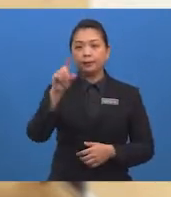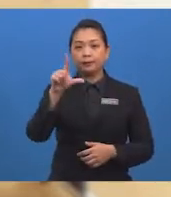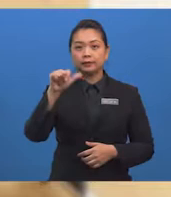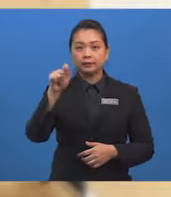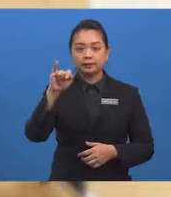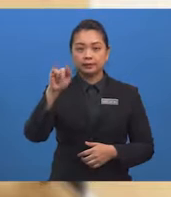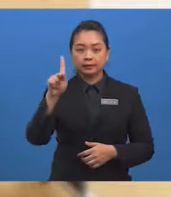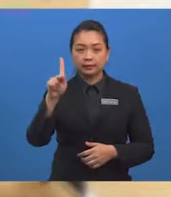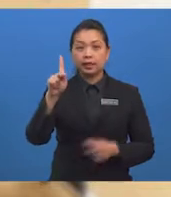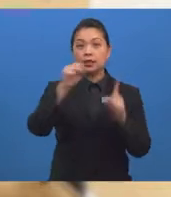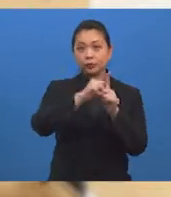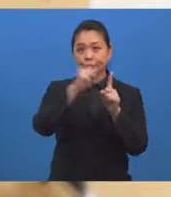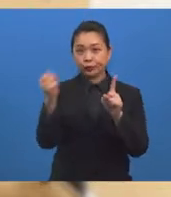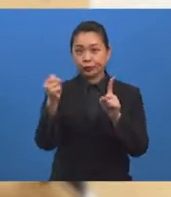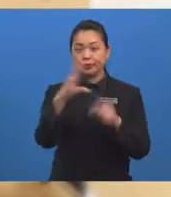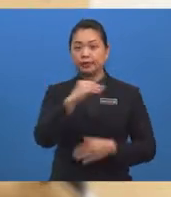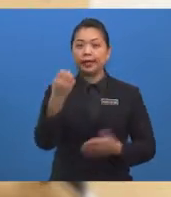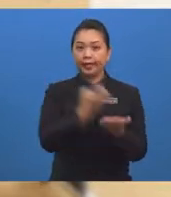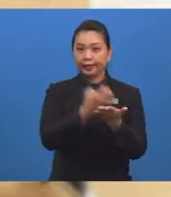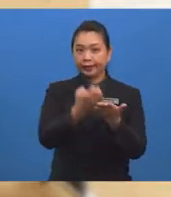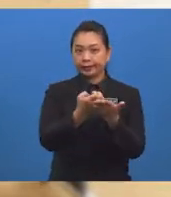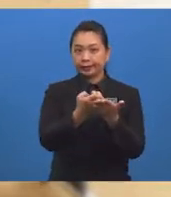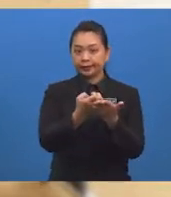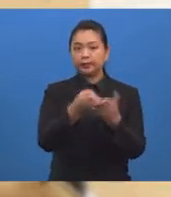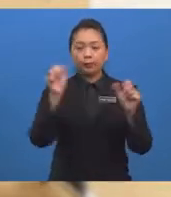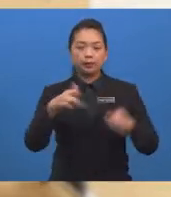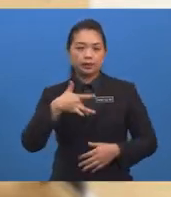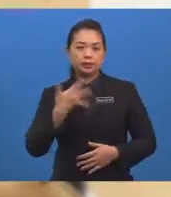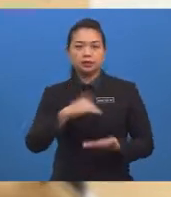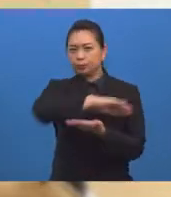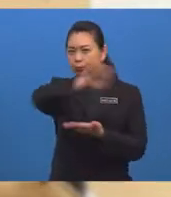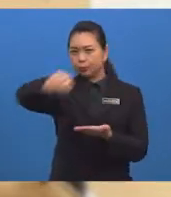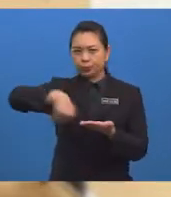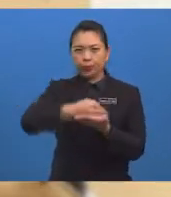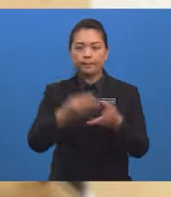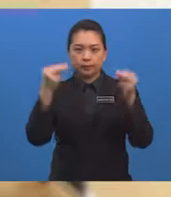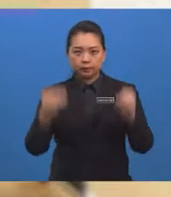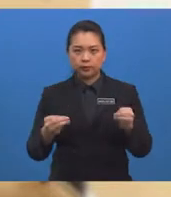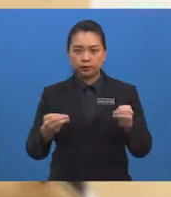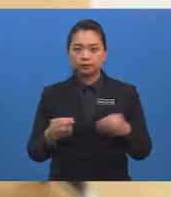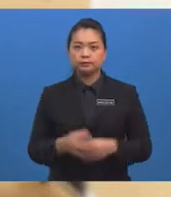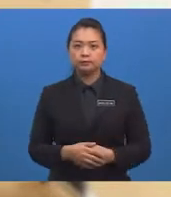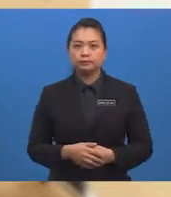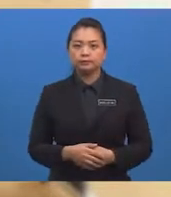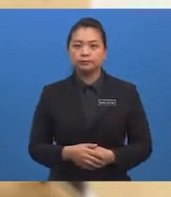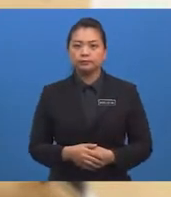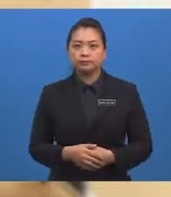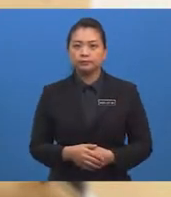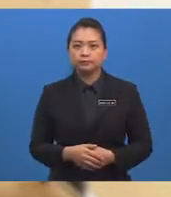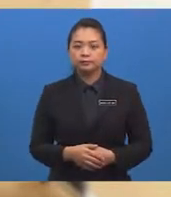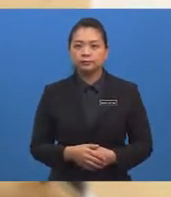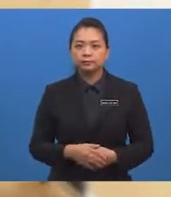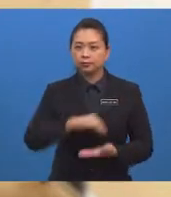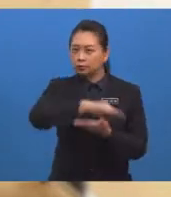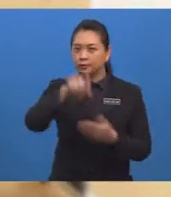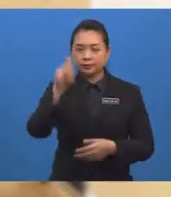dan ekonomi yang boleh dirasai oleh seluruh manusia di dunia ini. Oleh itu, negara perlu bersedia untuk